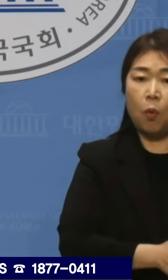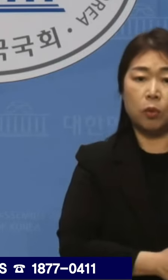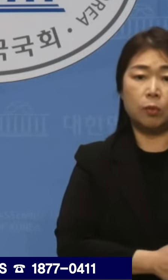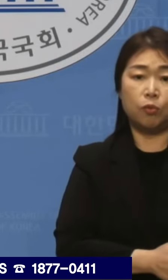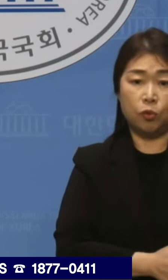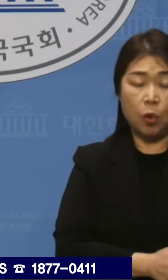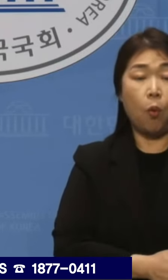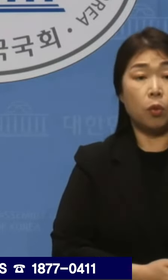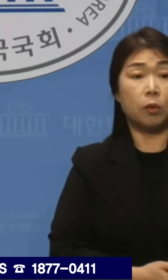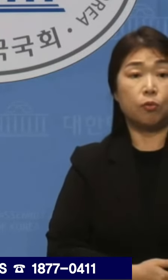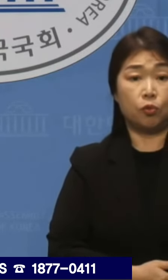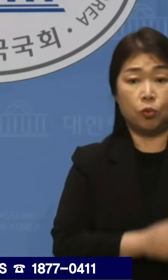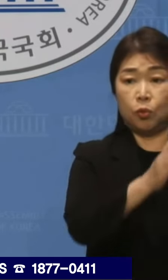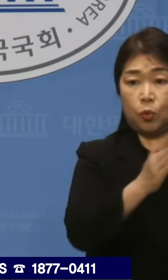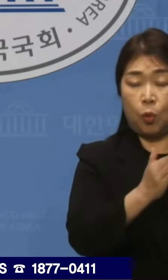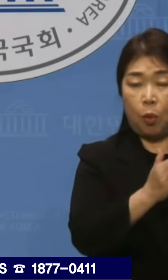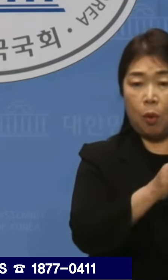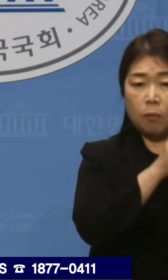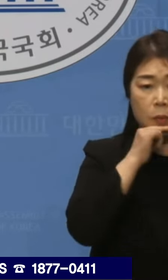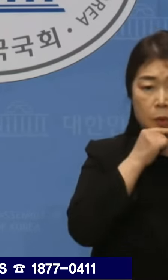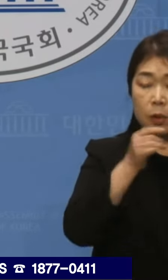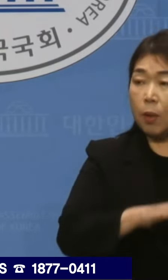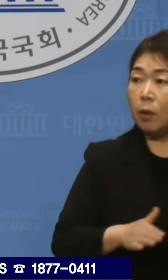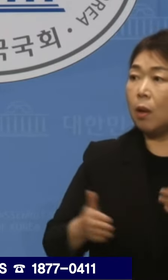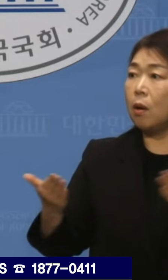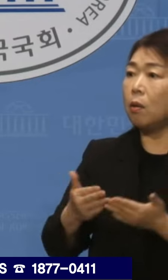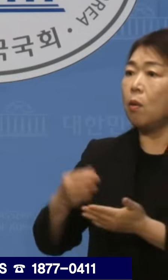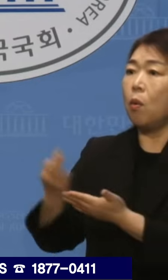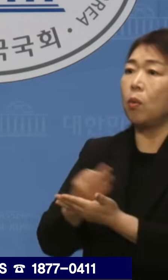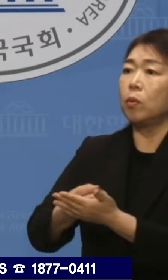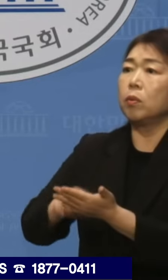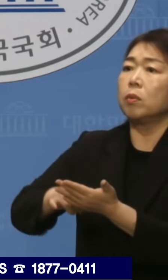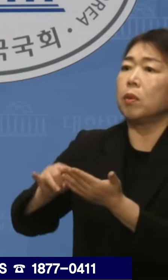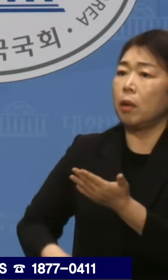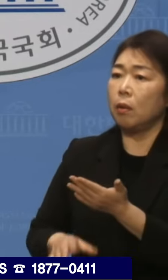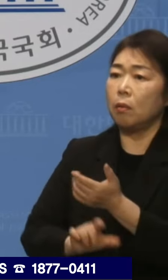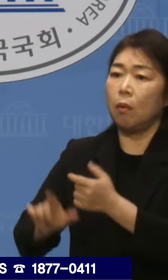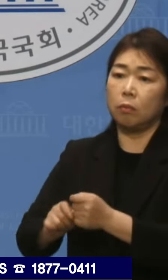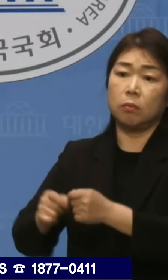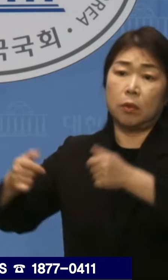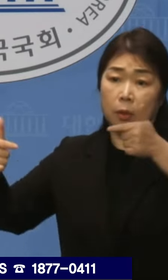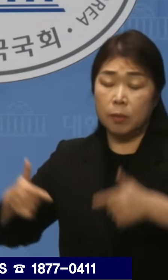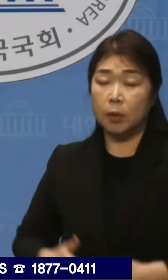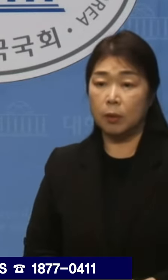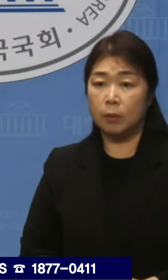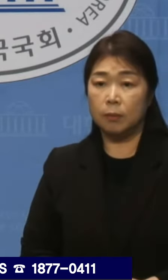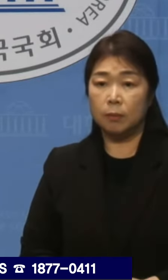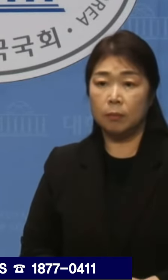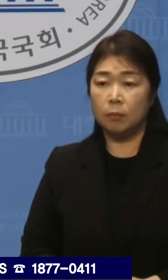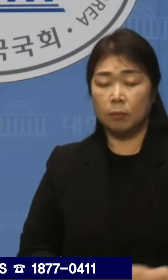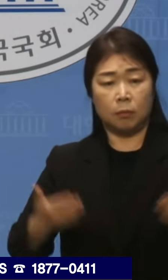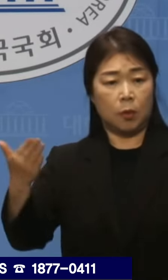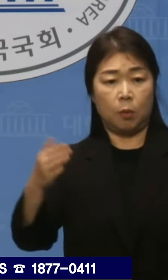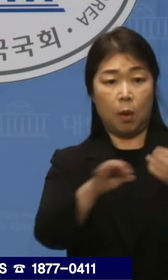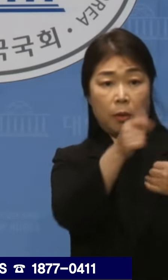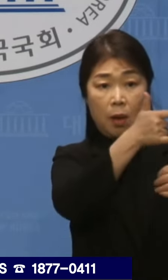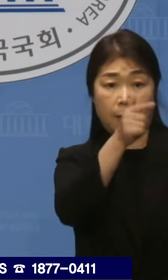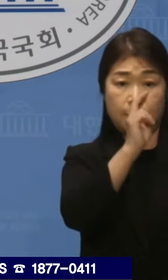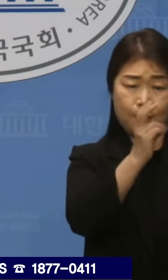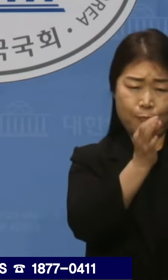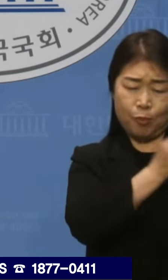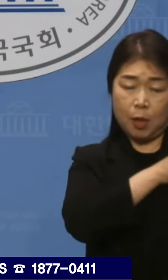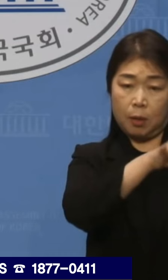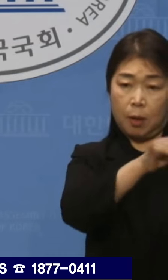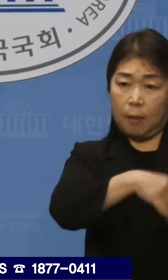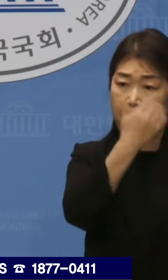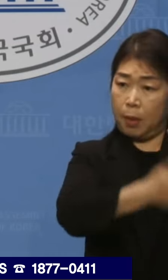펑크를 냈지만 근로소득세는 오히려 늘어난 것입니다. 한마디로 대기업 초부자